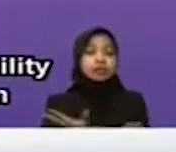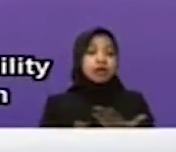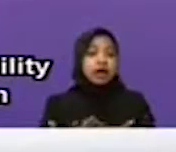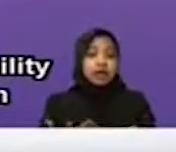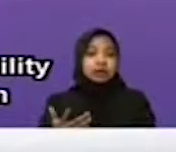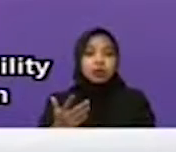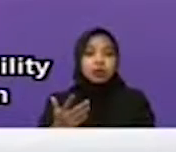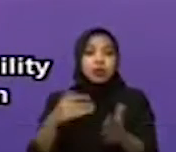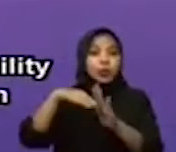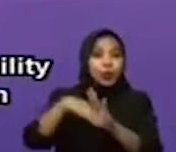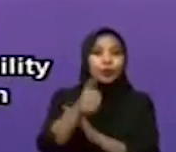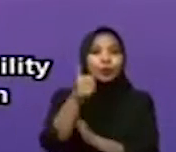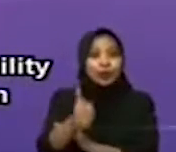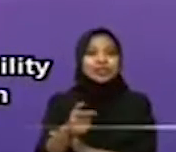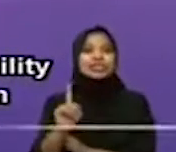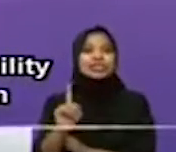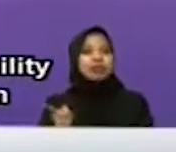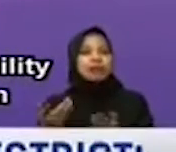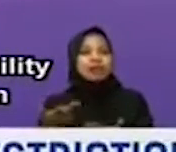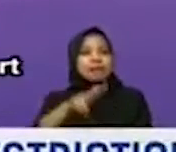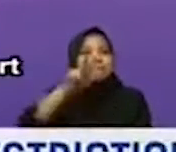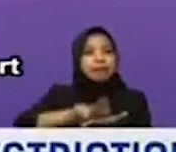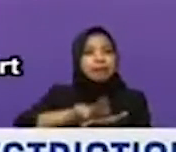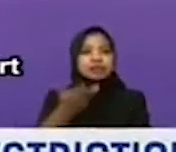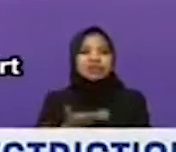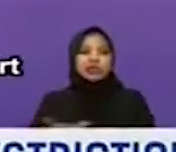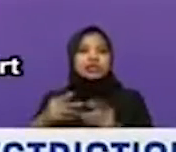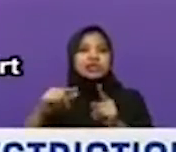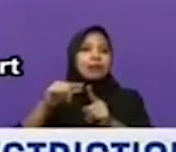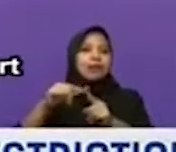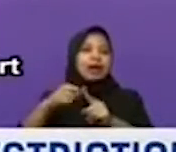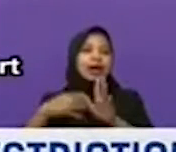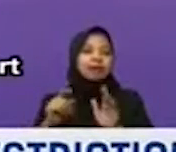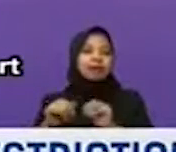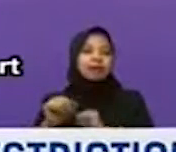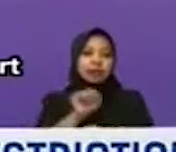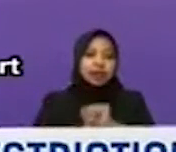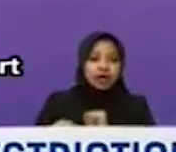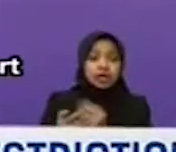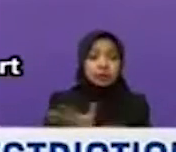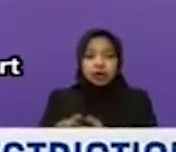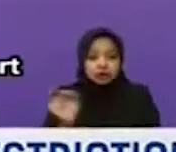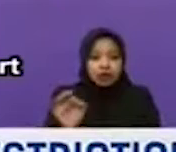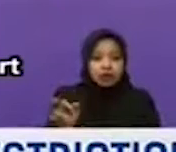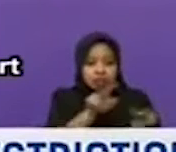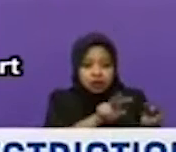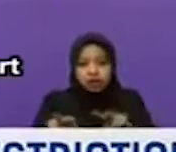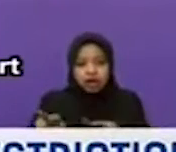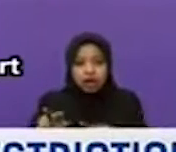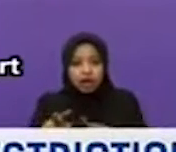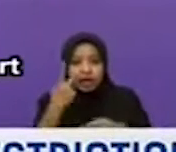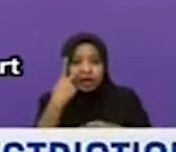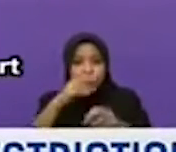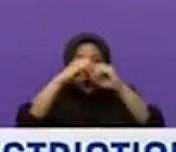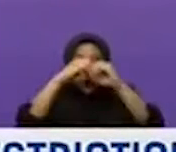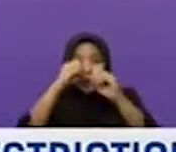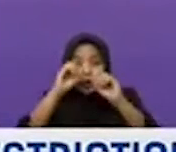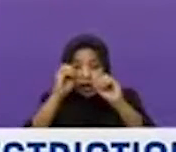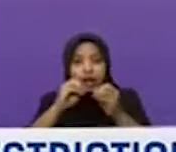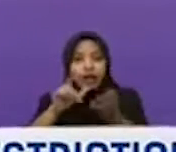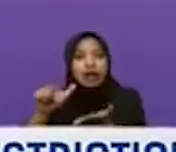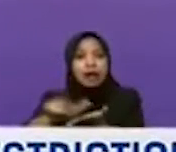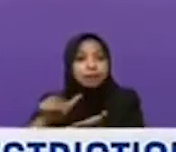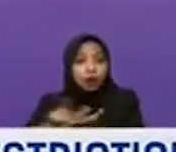Jabodetabek pasca penerapan PPKM darurat. Jika dilihat detailnya pada Google Mobility